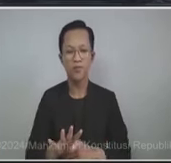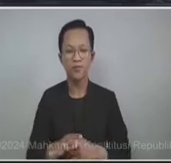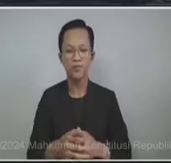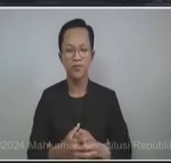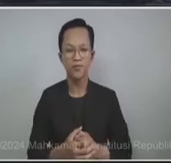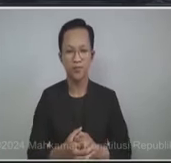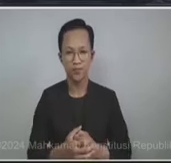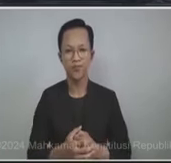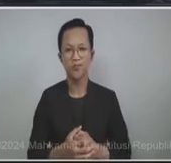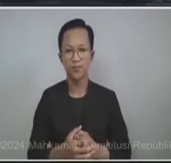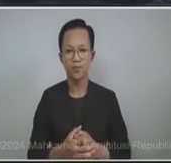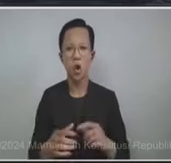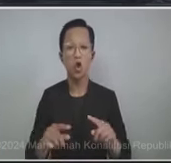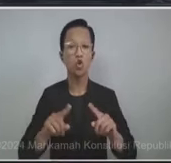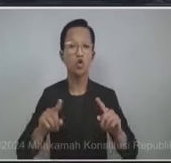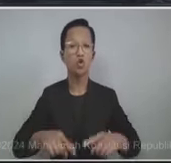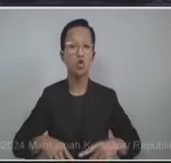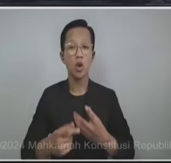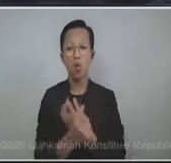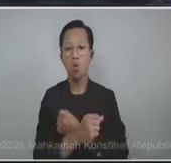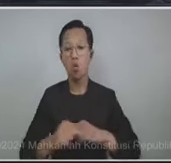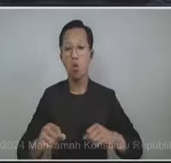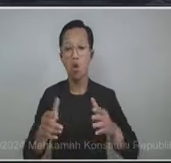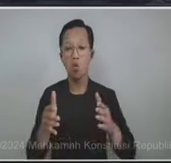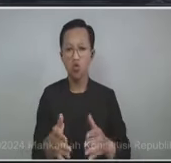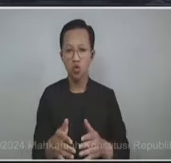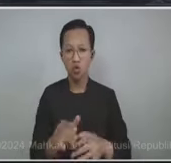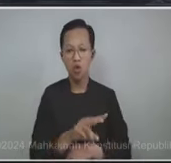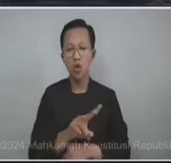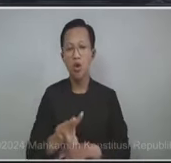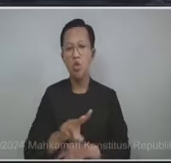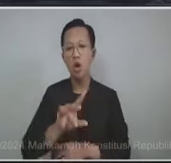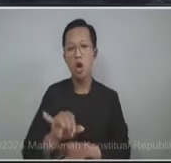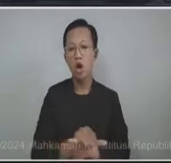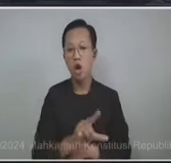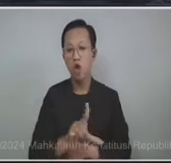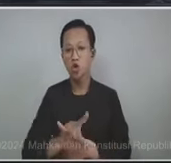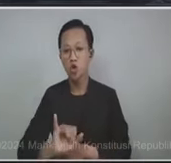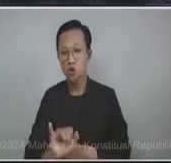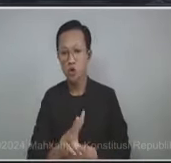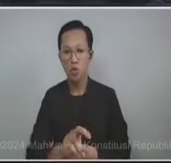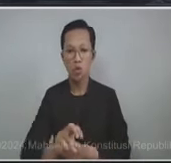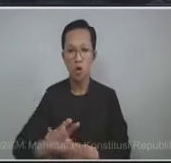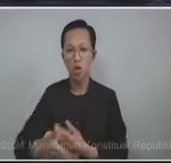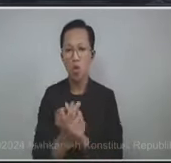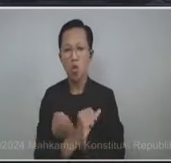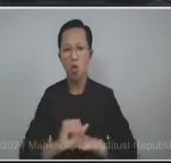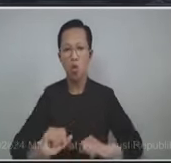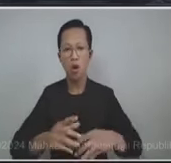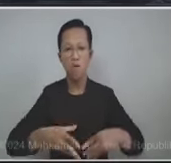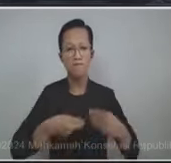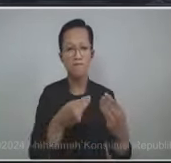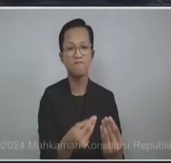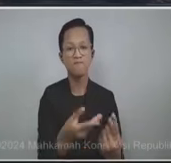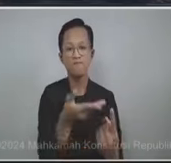berdasarkan surat kuasa khusus 22 Juli 2024 memberi kuasa kepada H Arif